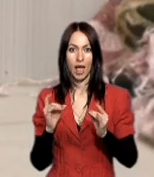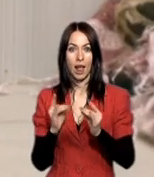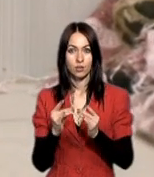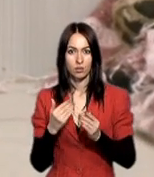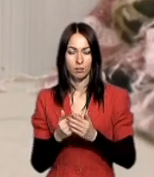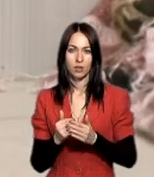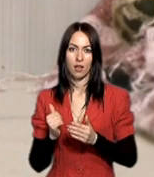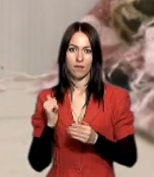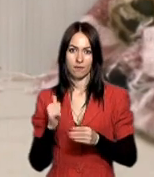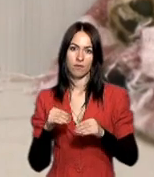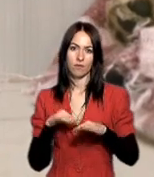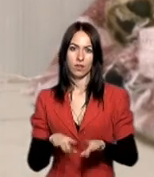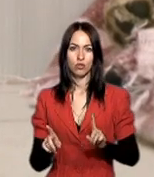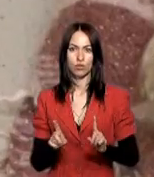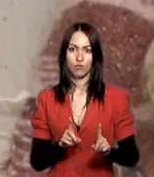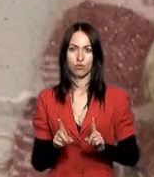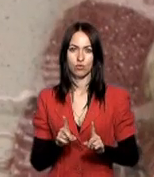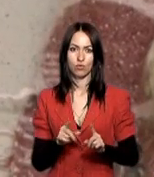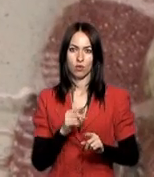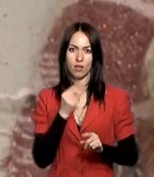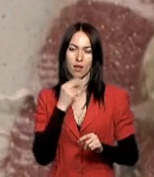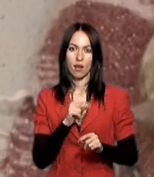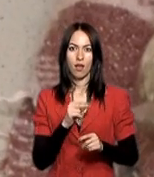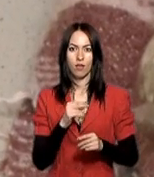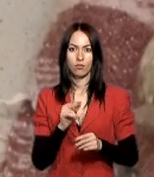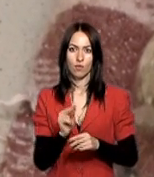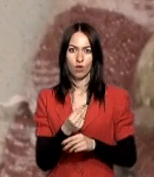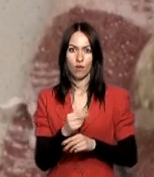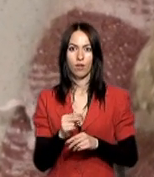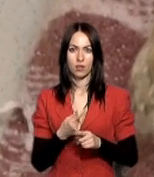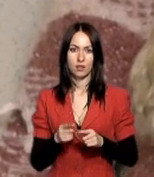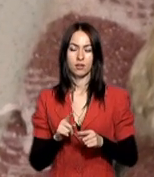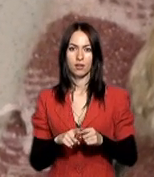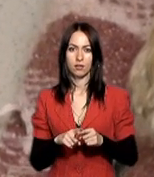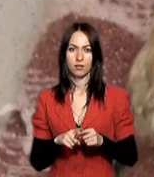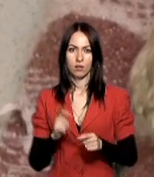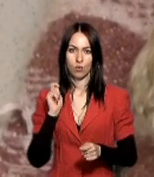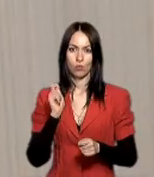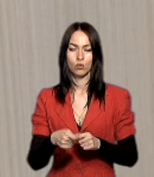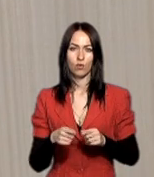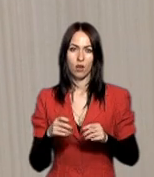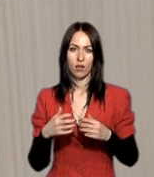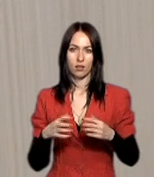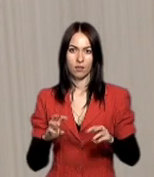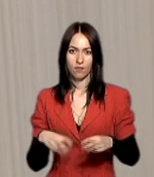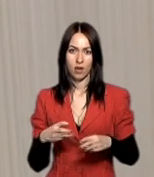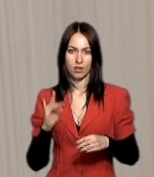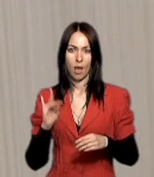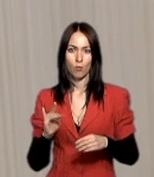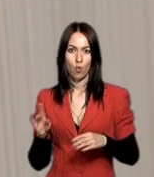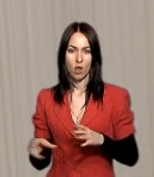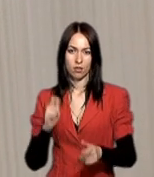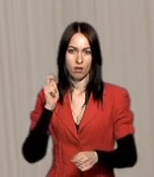та він вирішив, що найкращий спосіб виховання – це лупцювати тварину табуреткою по